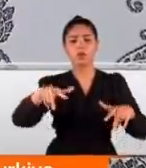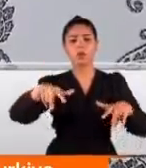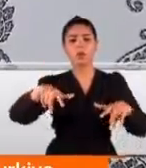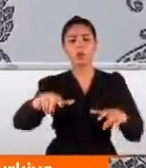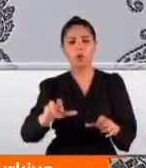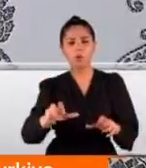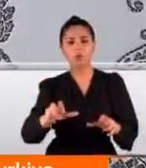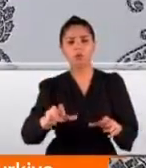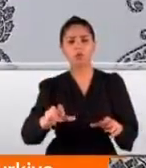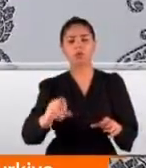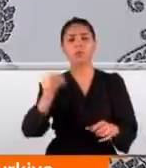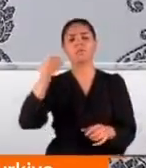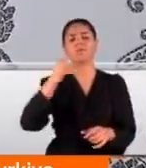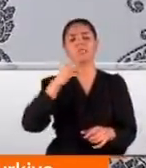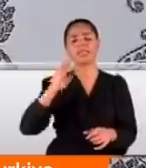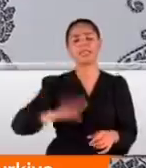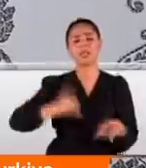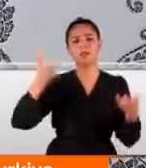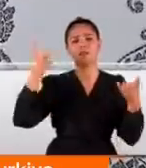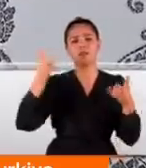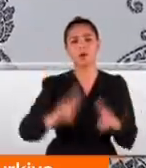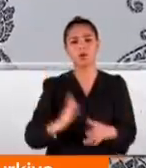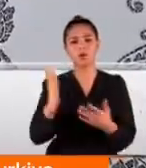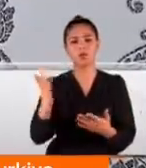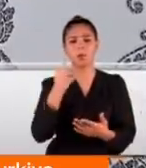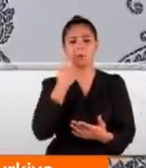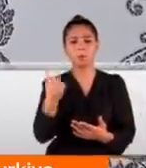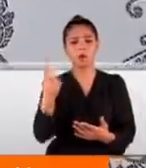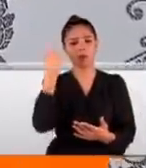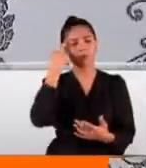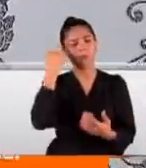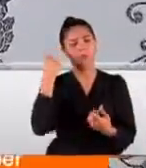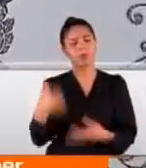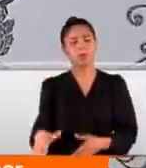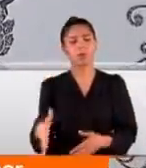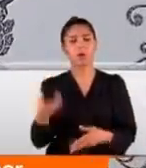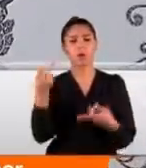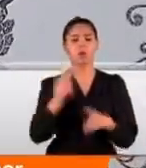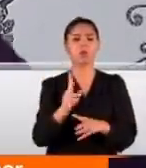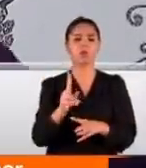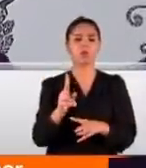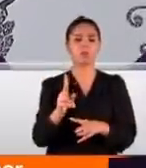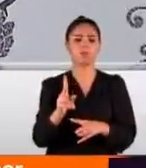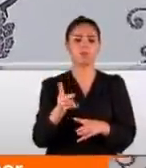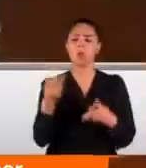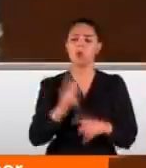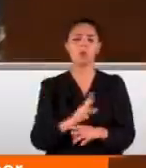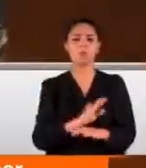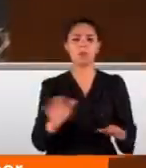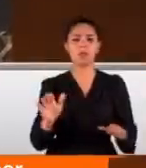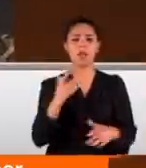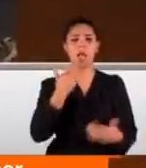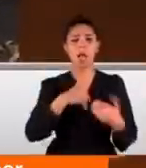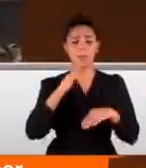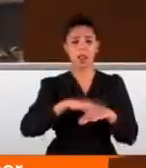vardı. Oturturdum çocuğum. Baktım hemle kafa düştü. Gitti çocuk.